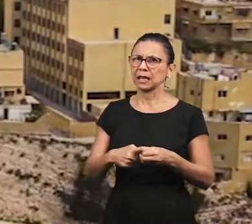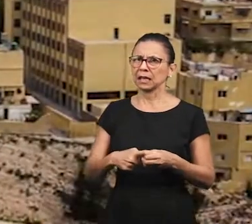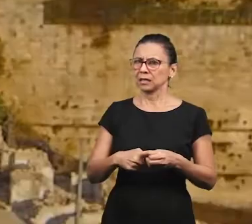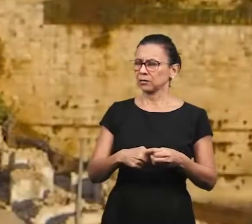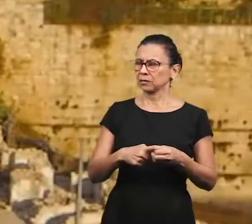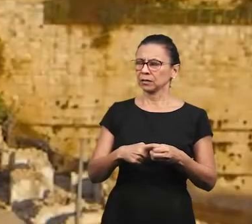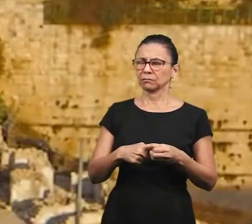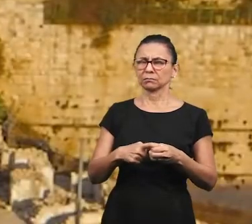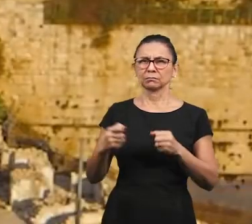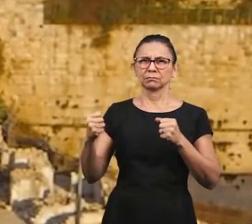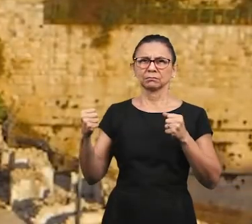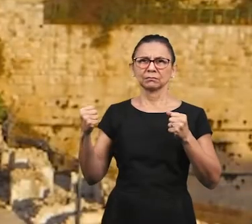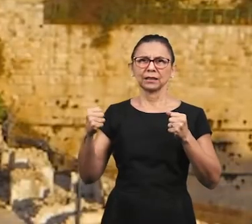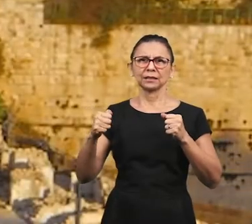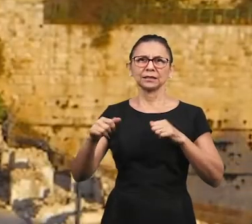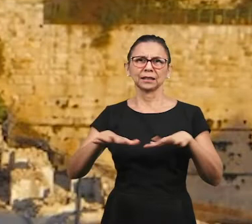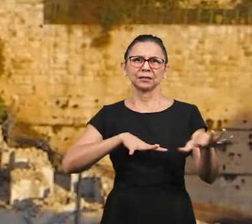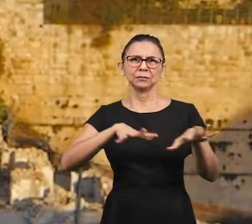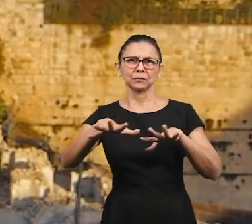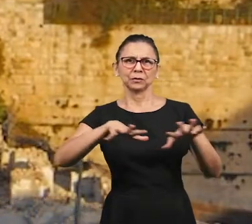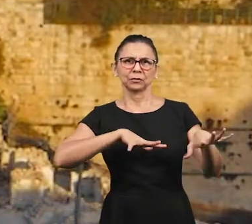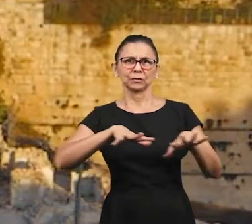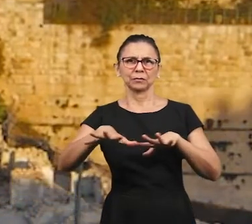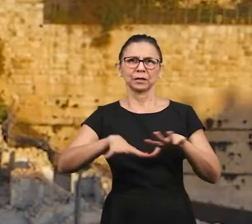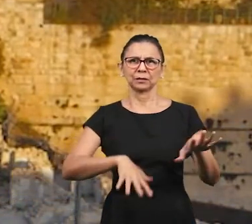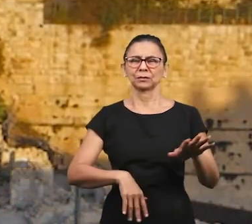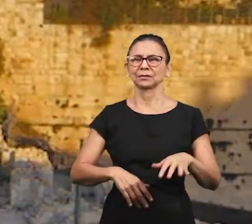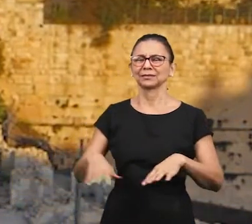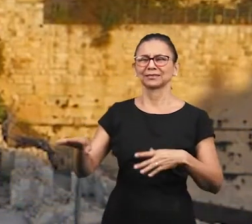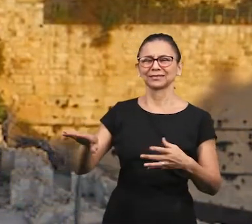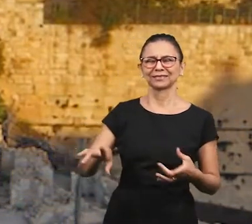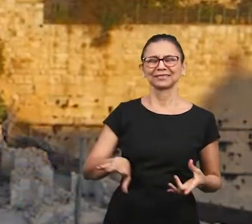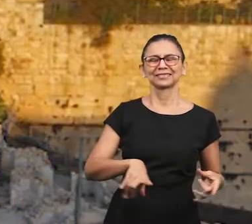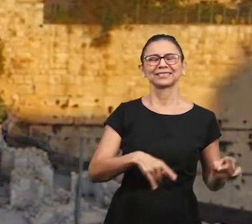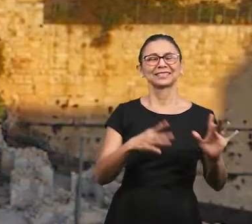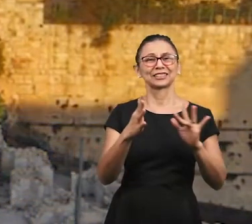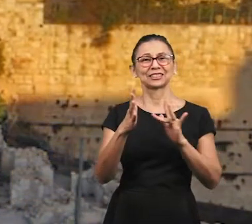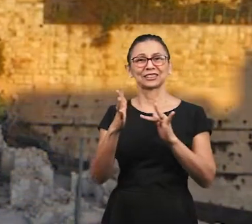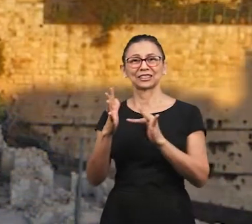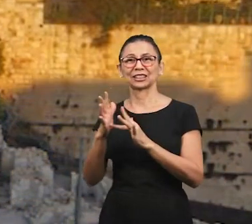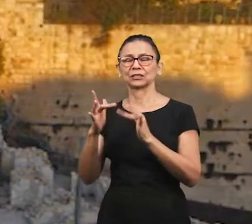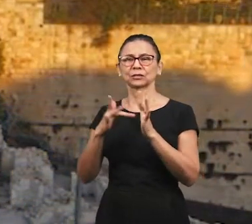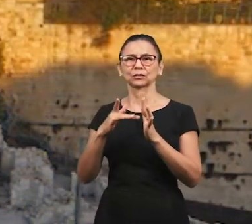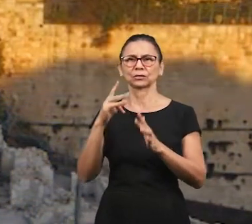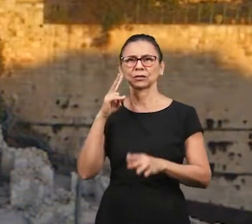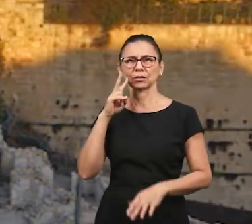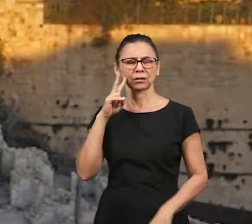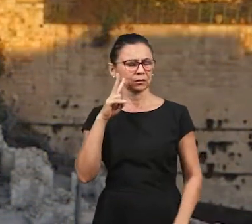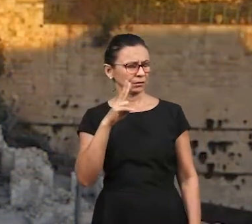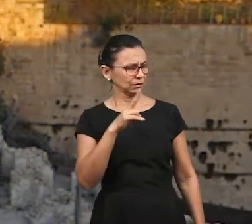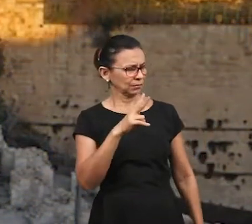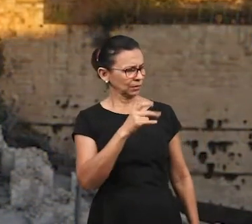города. Но Иисус, посмотрев на них, сказал им: